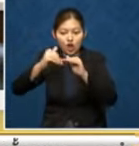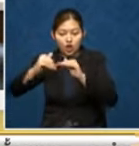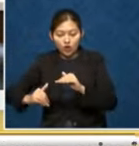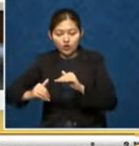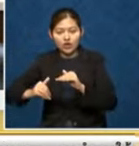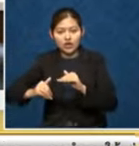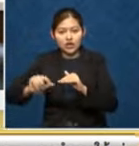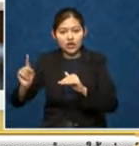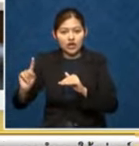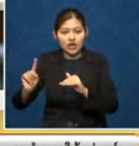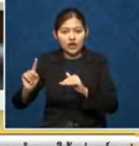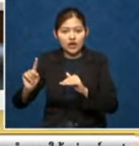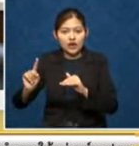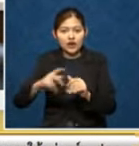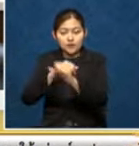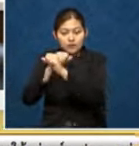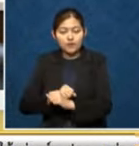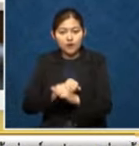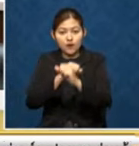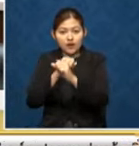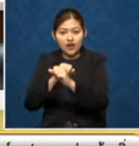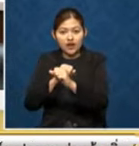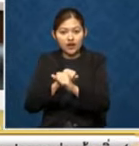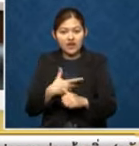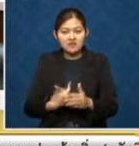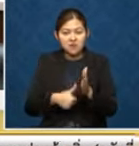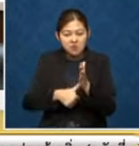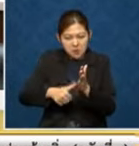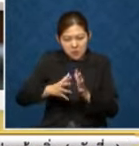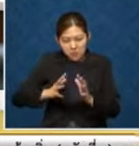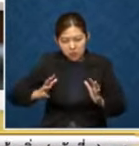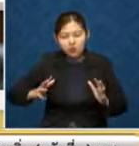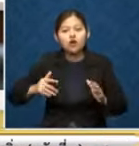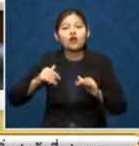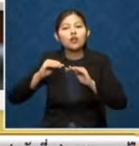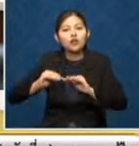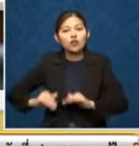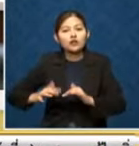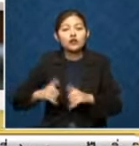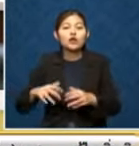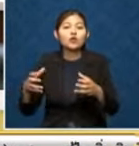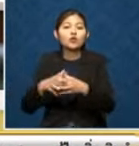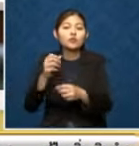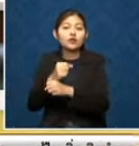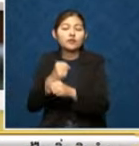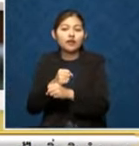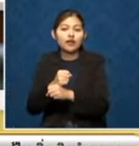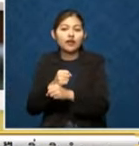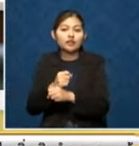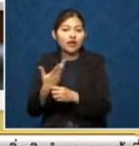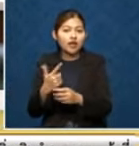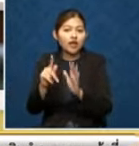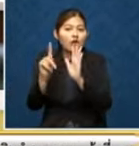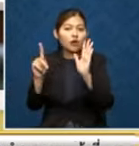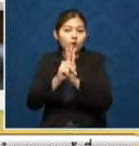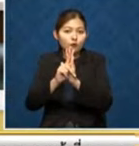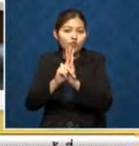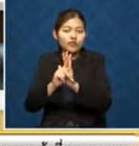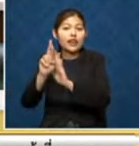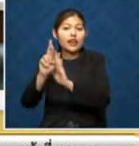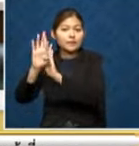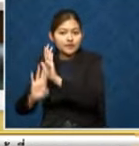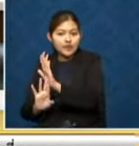หนี้เพื่อควบคุมและจำกัดระเบิดหนี้สินในครัวเรือนโดยหน่วยงานที่เกี่ยวข้องครับควรออกกฎเกณฑ์หรือมาตรการ